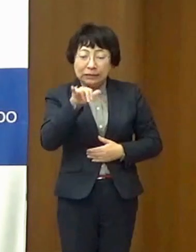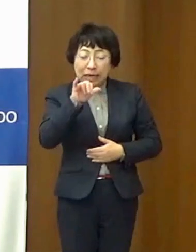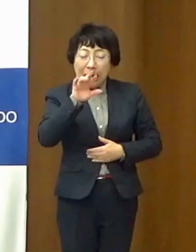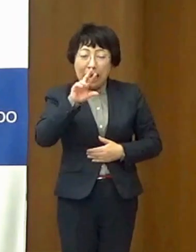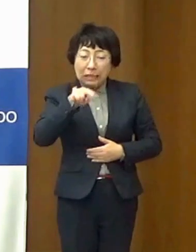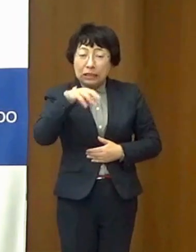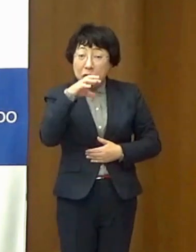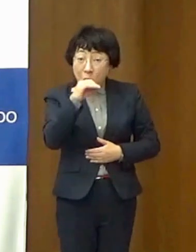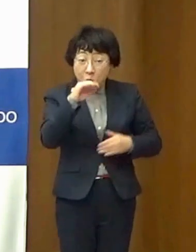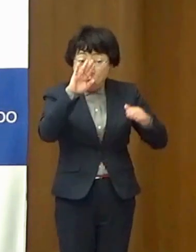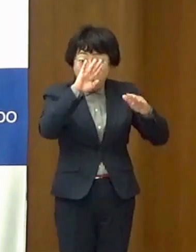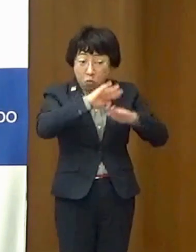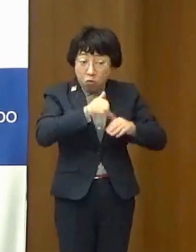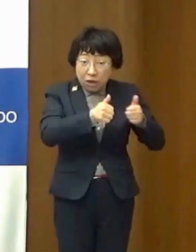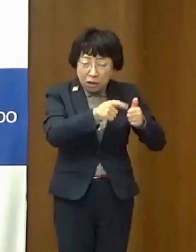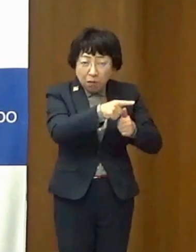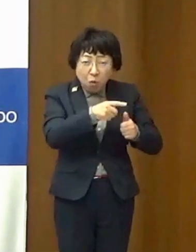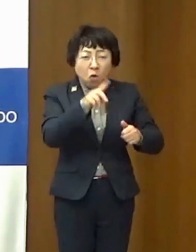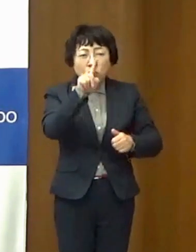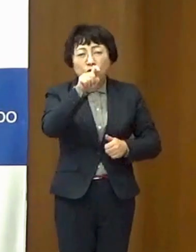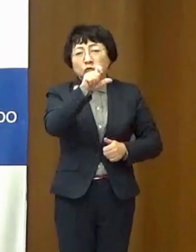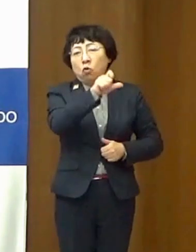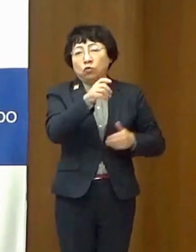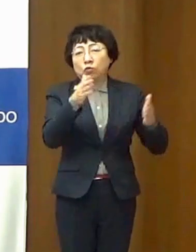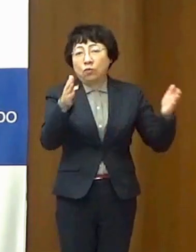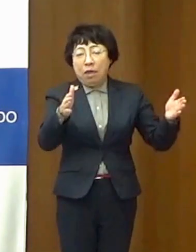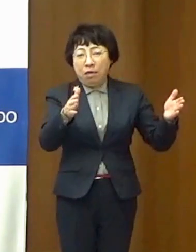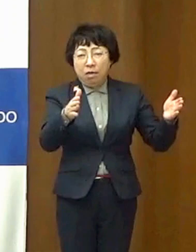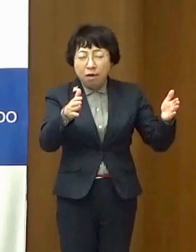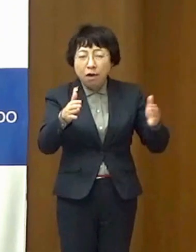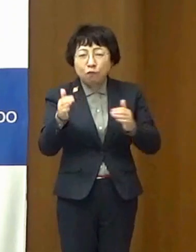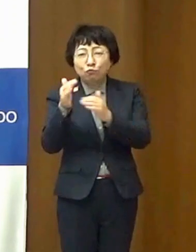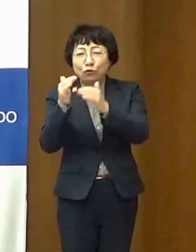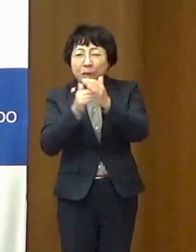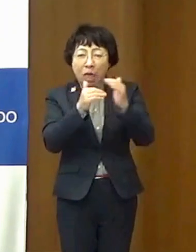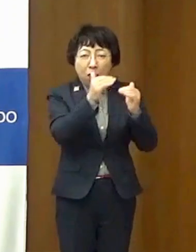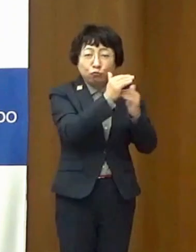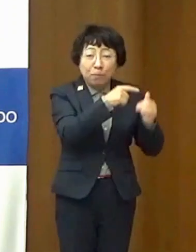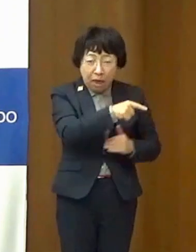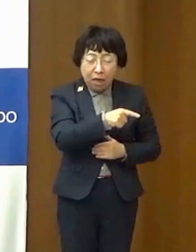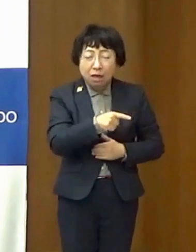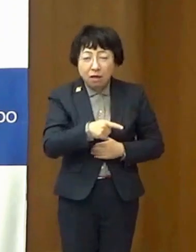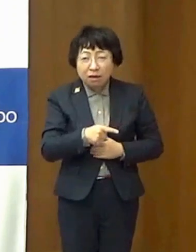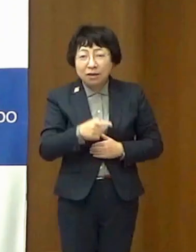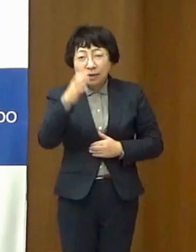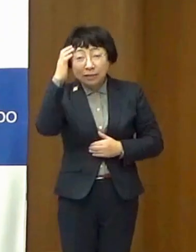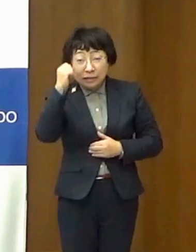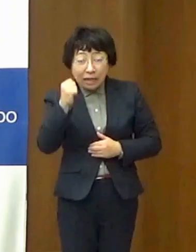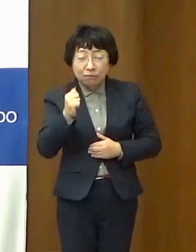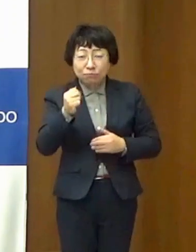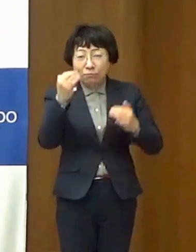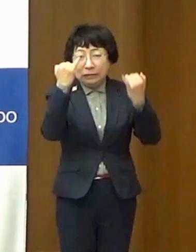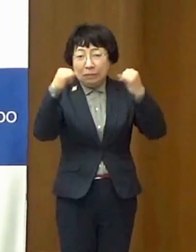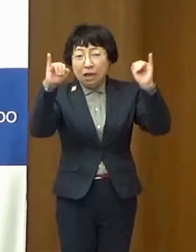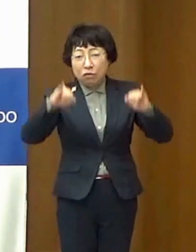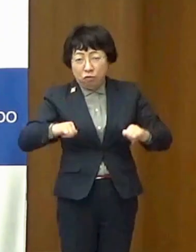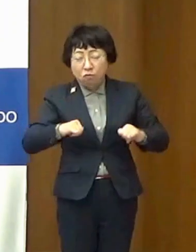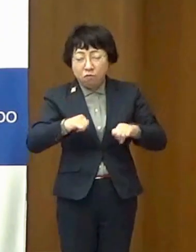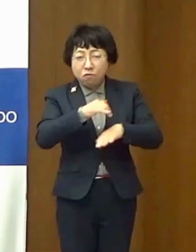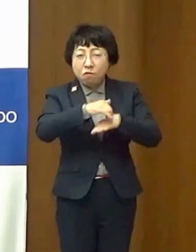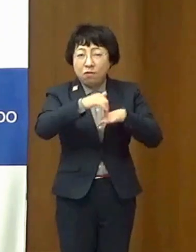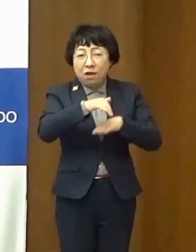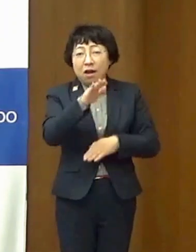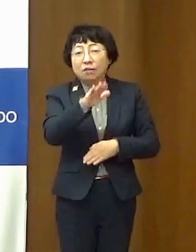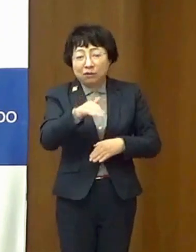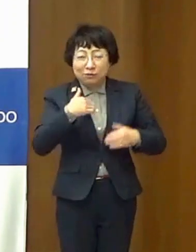こういう節目の年でもございます。今後さまざまな記念イベントも予定をしておりますので、その点も楽しみにしてい